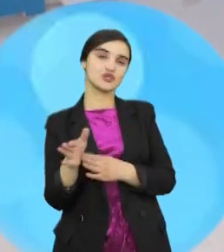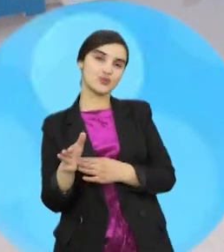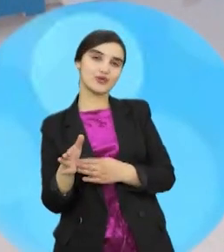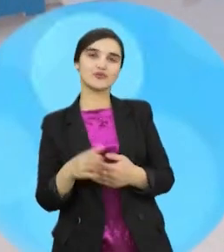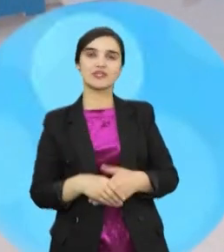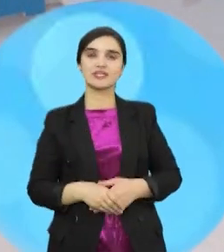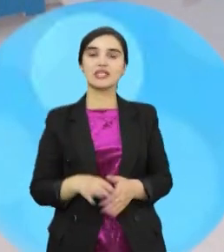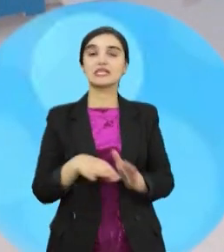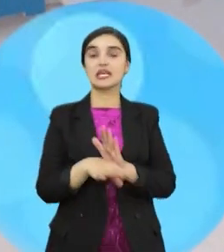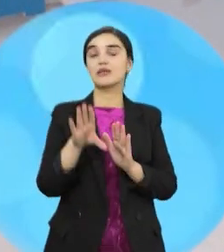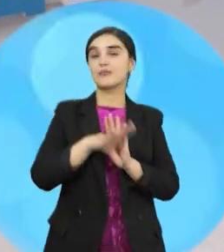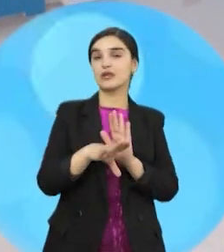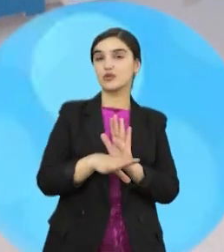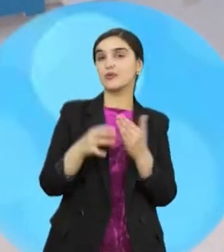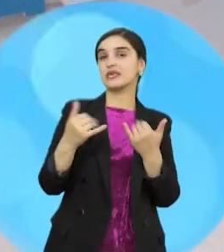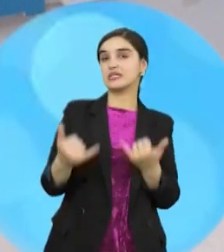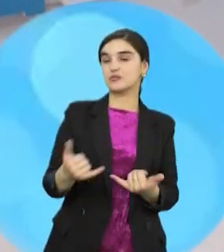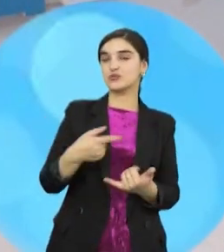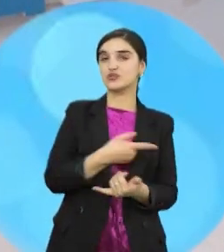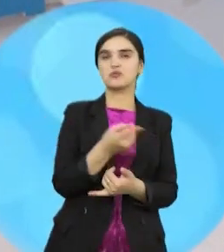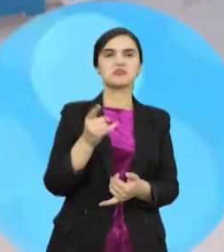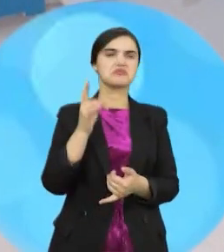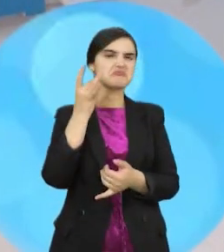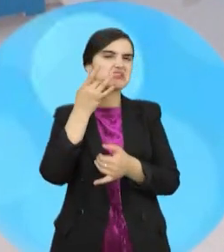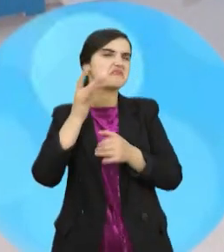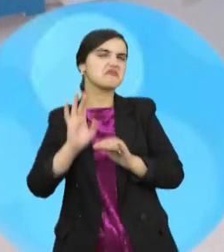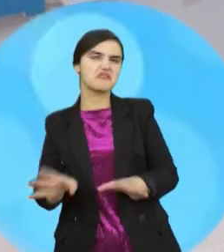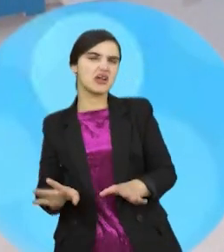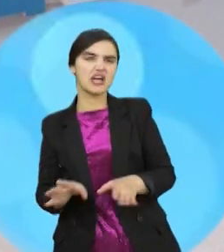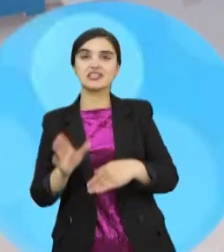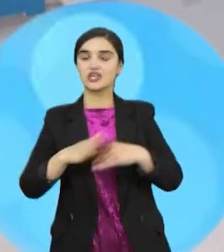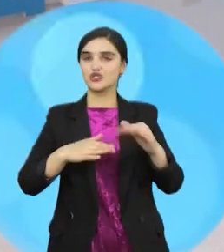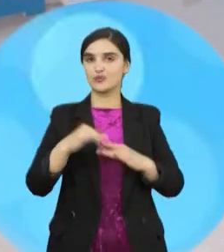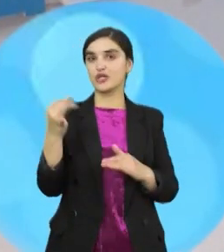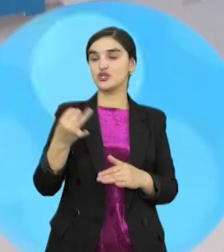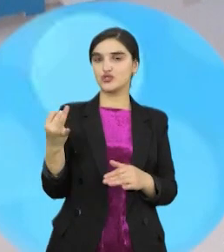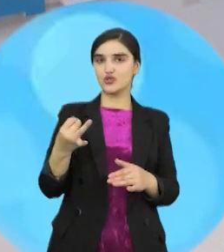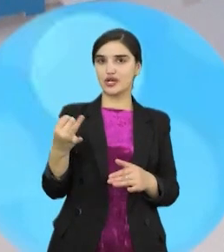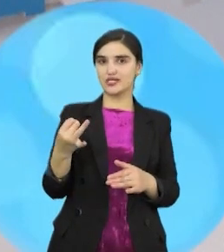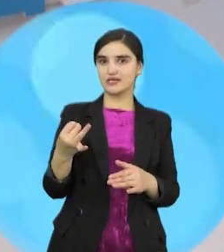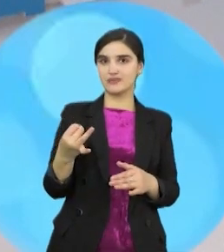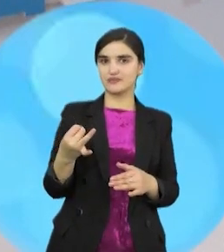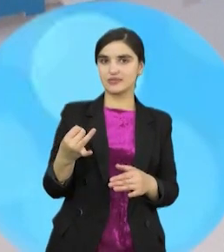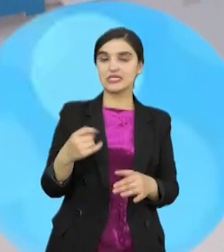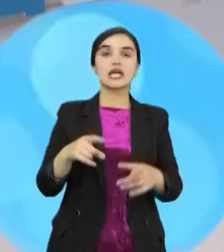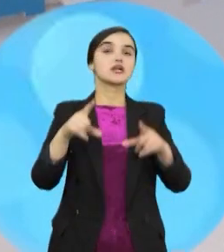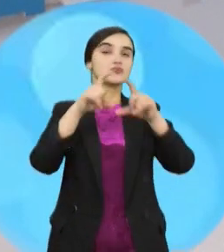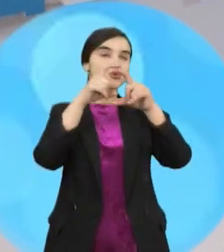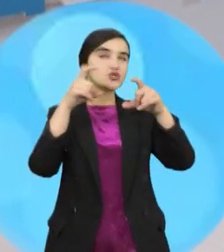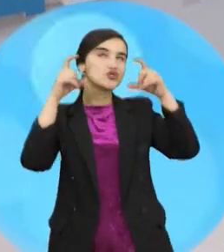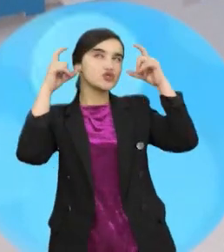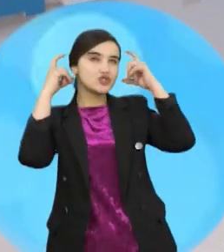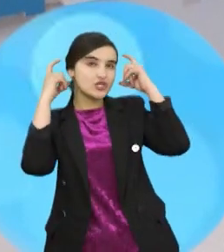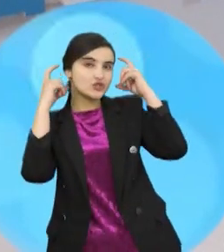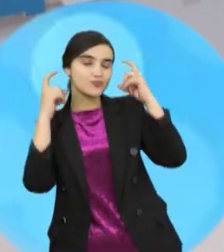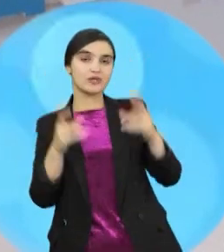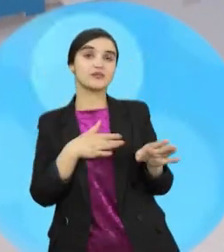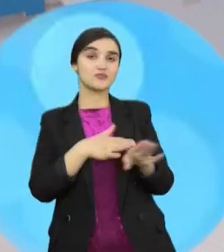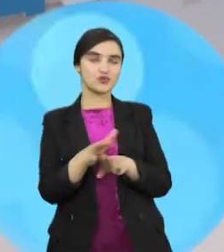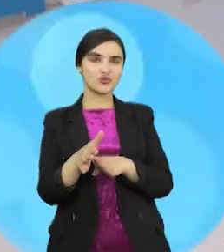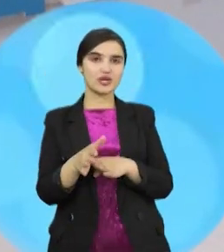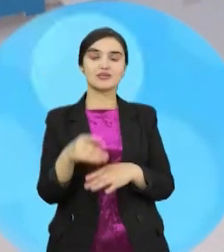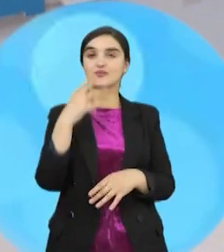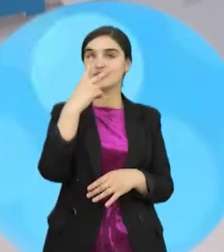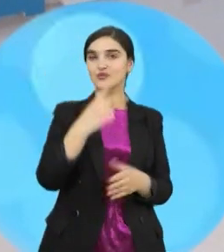اجرا میکنید زیرا در برنامه امروزه ما نه فقط تجربه اجرا کردیم بلکه یک چشم بندی